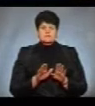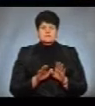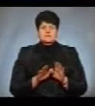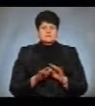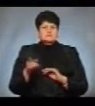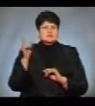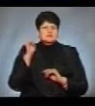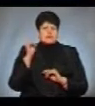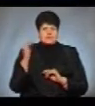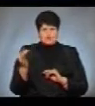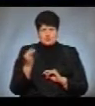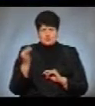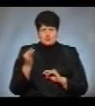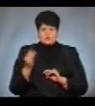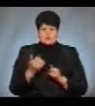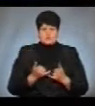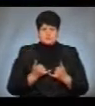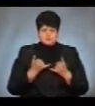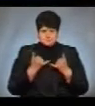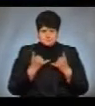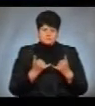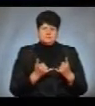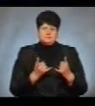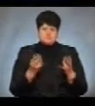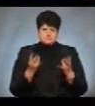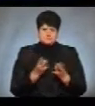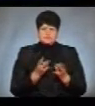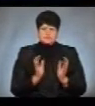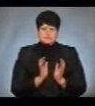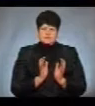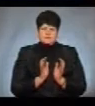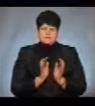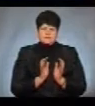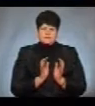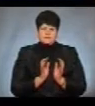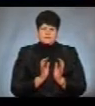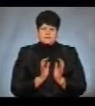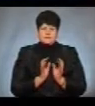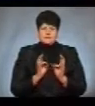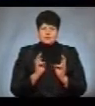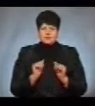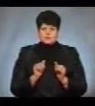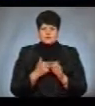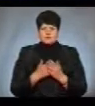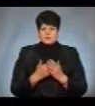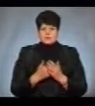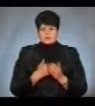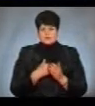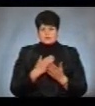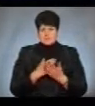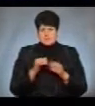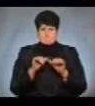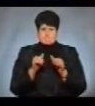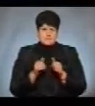древню історію, яка гідна пошанування і збереження. Ну, наприклад, у нас є